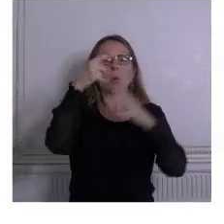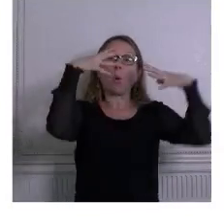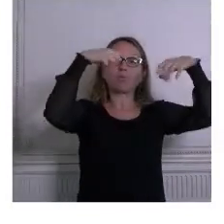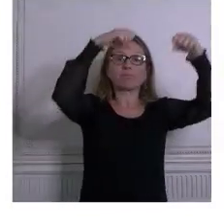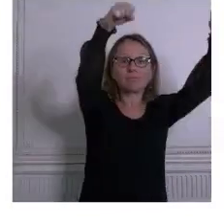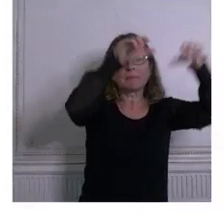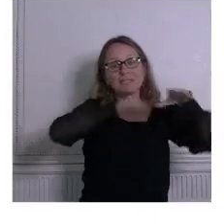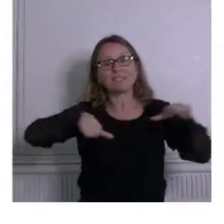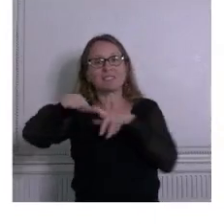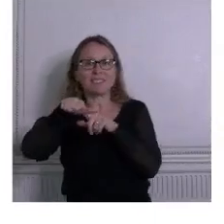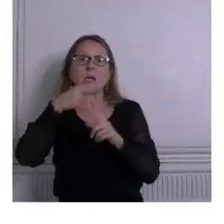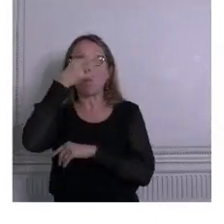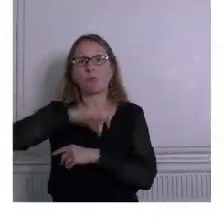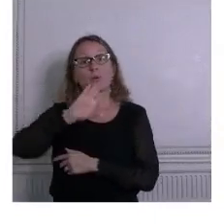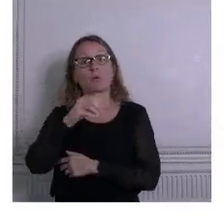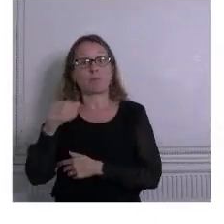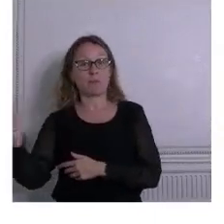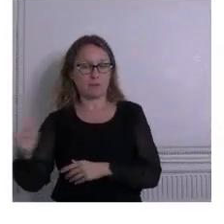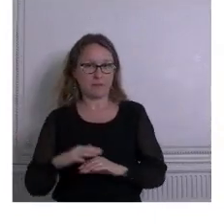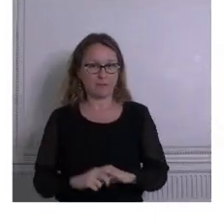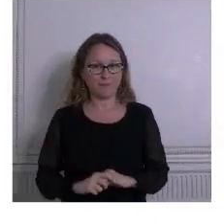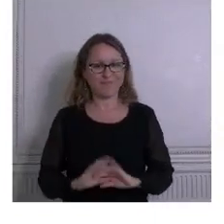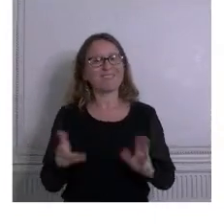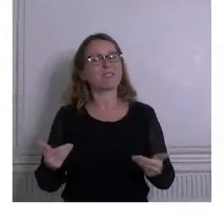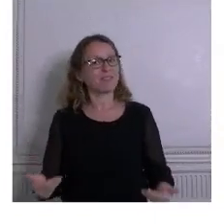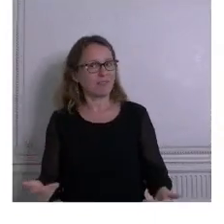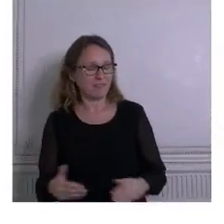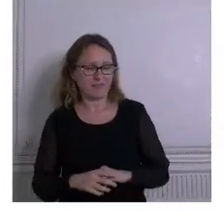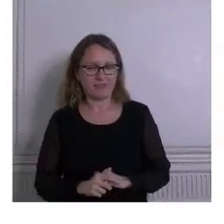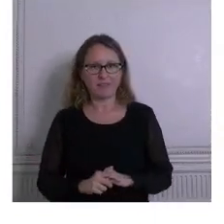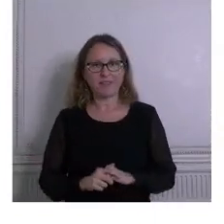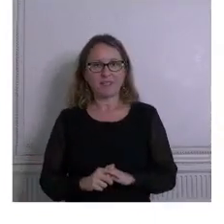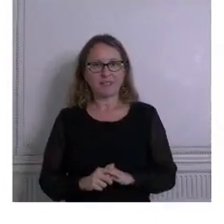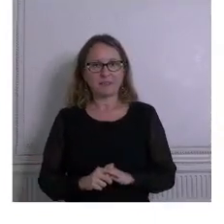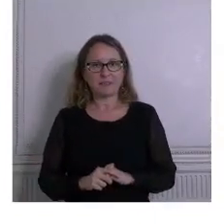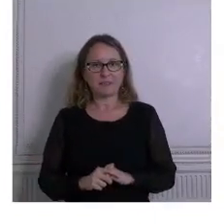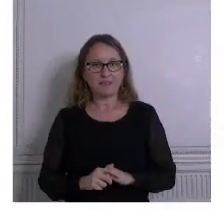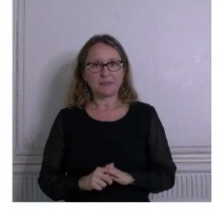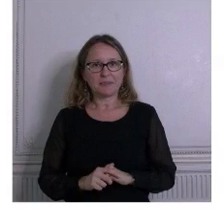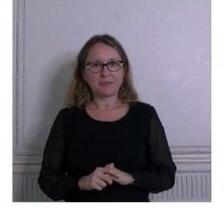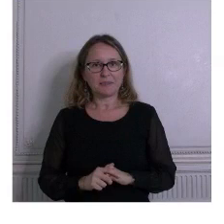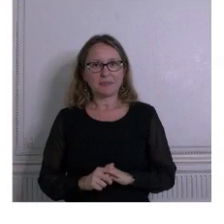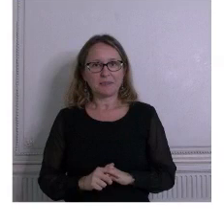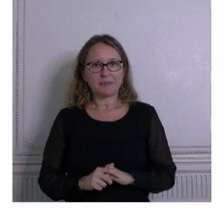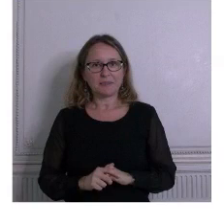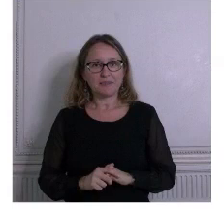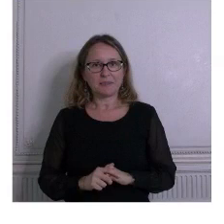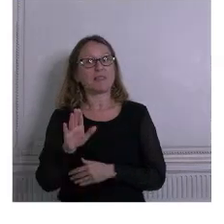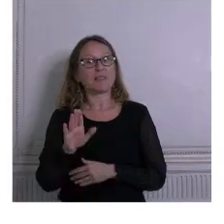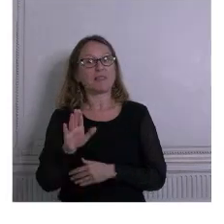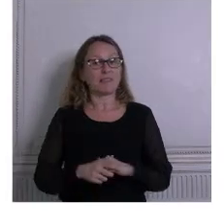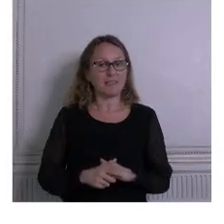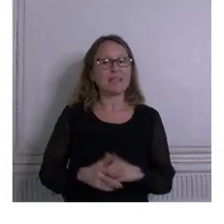été détaillés et présentés dans le cadre du pacte Plume Eau. Nous avons été la première collectivité, grâce à un travail